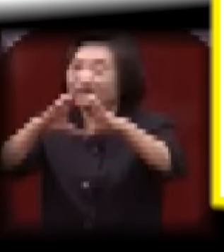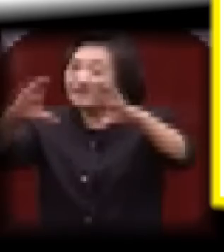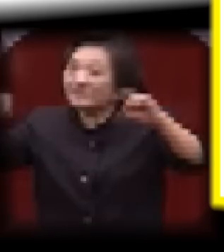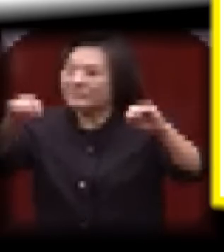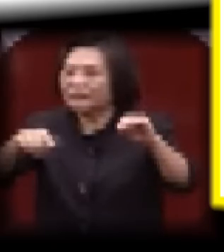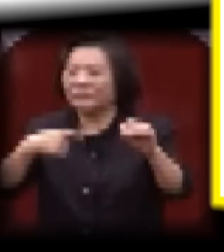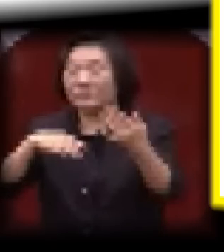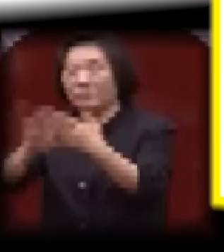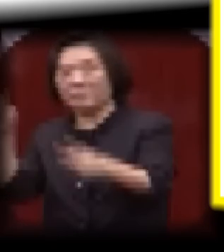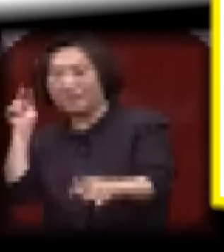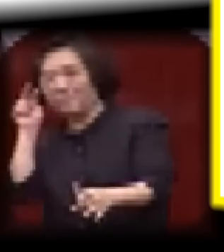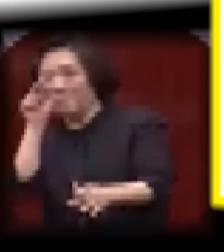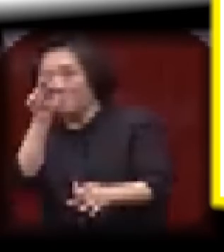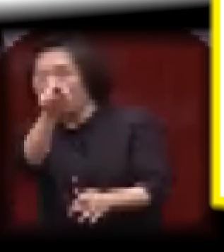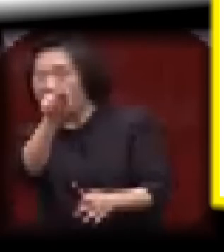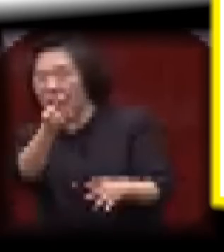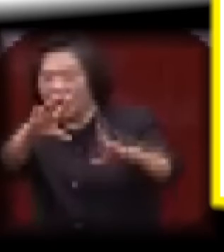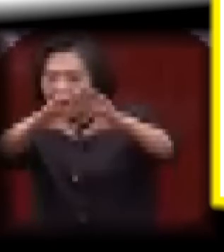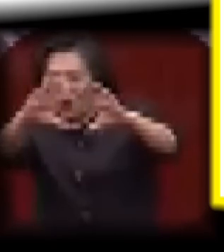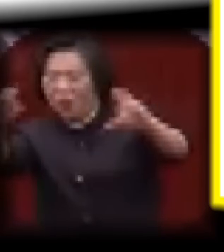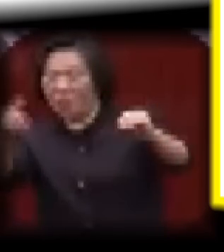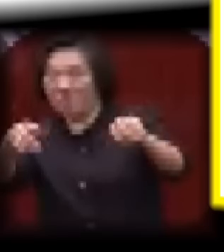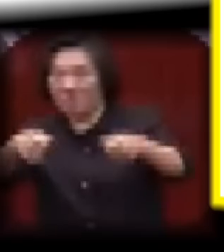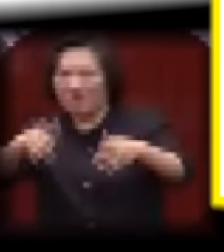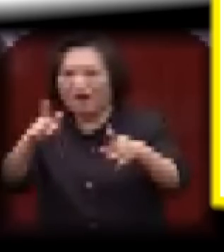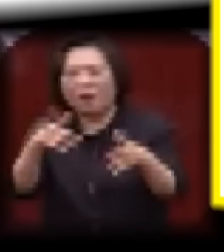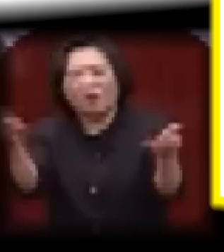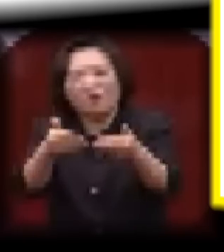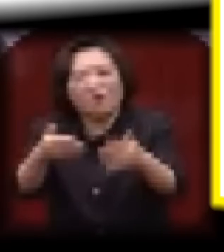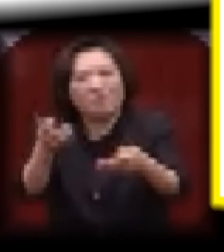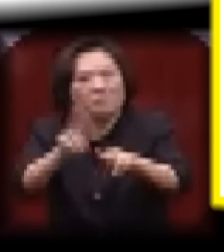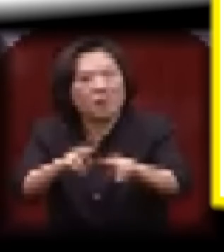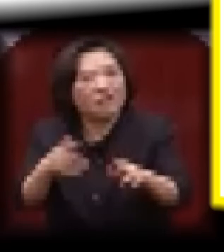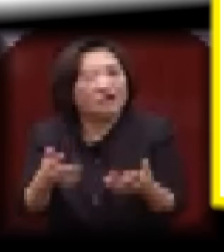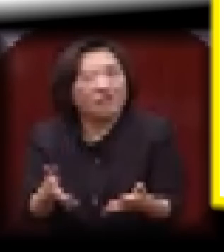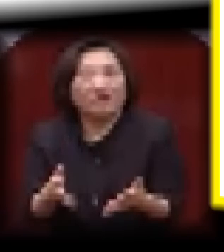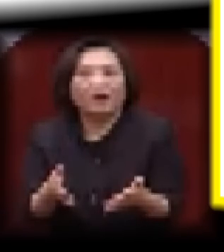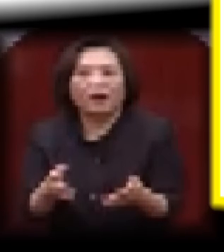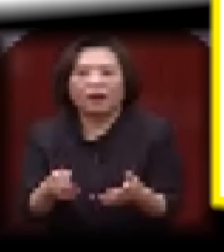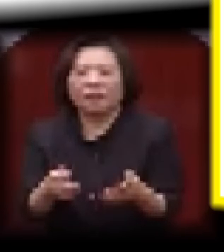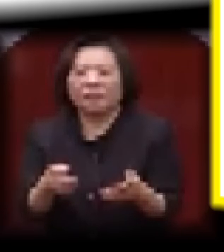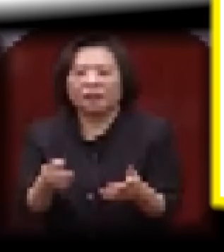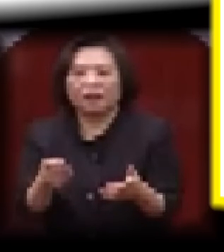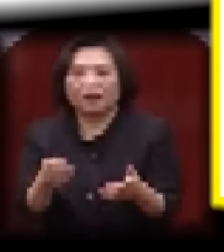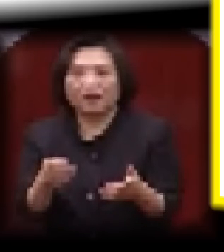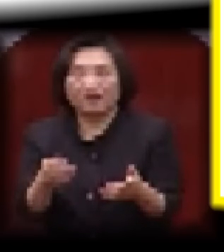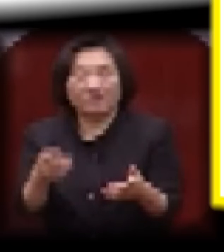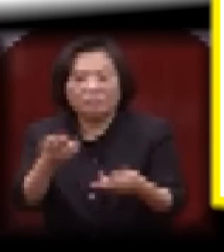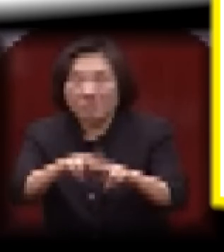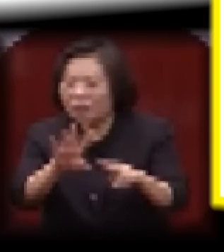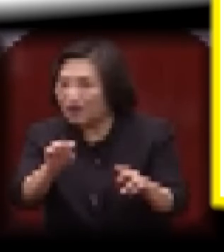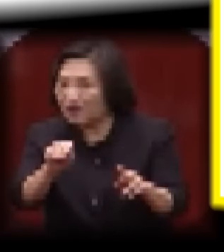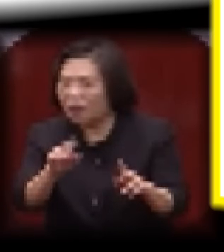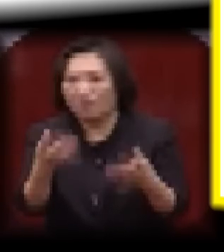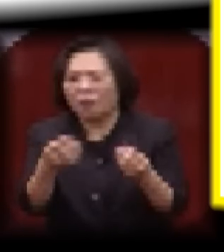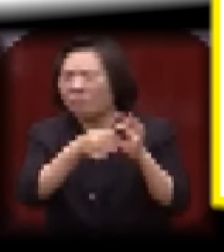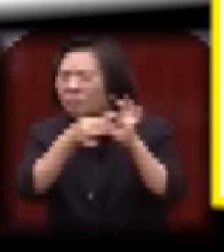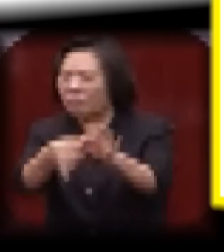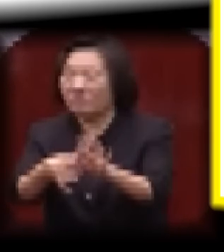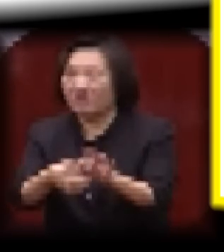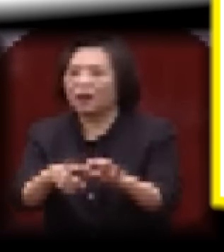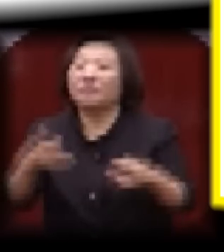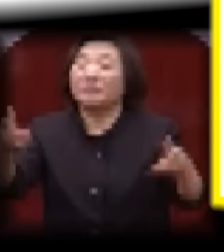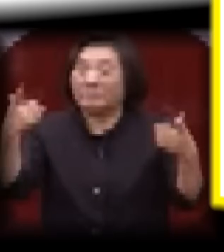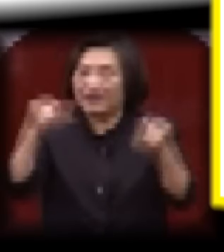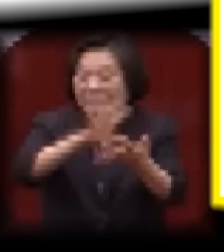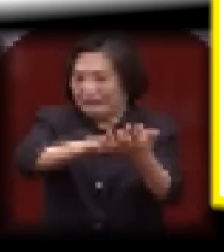面看起来就好像还有在盖，那怎么会是停工状态？那这事实上是这样， 大巨蛋不按图施工被停工以后，但是法